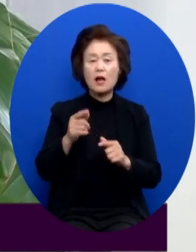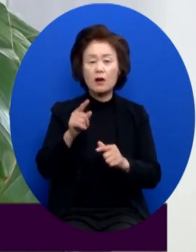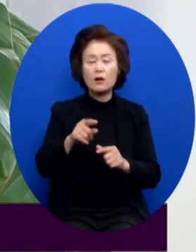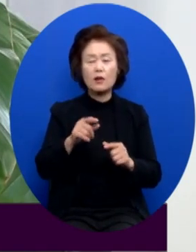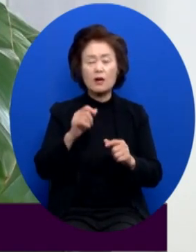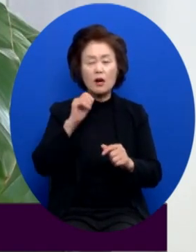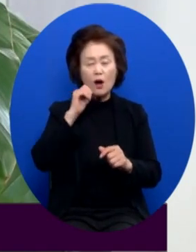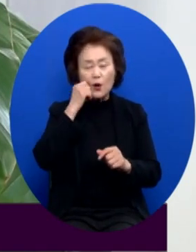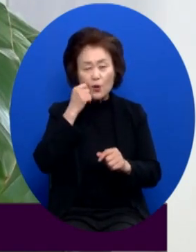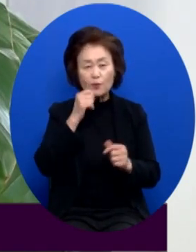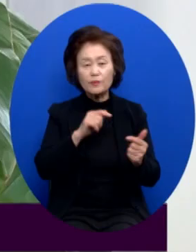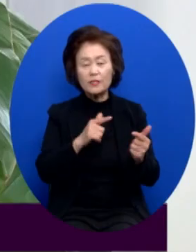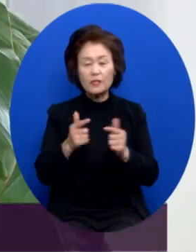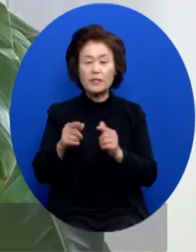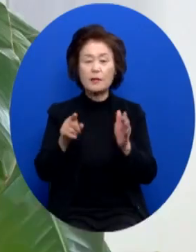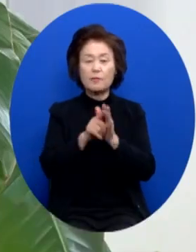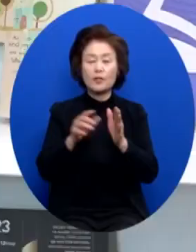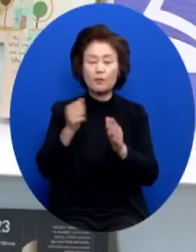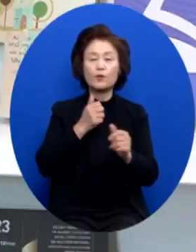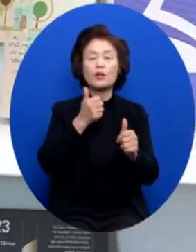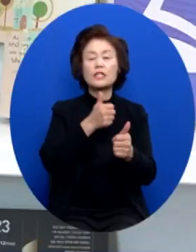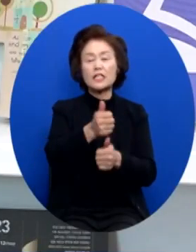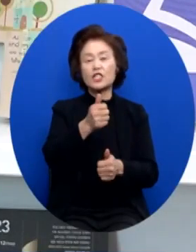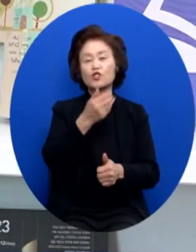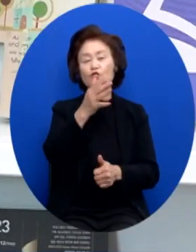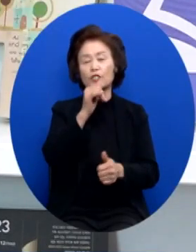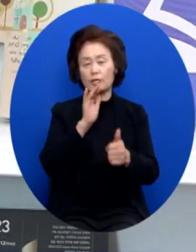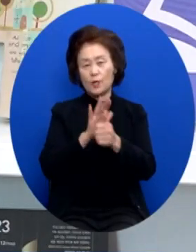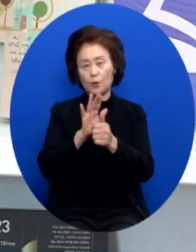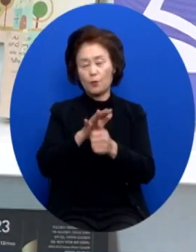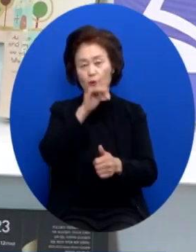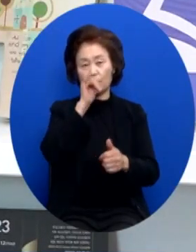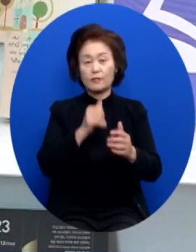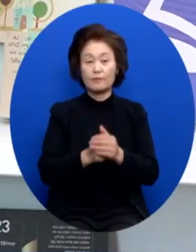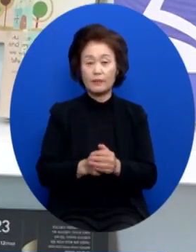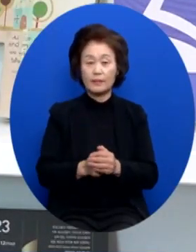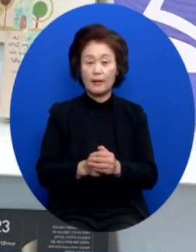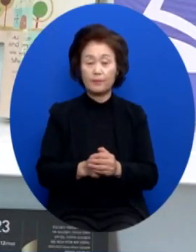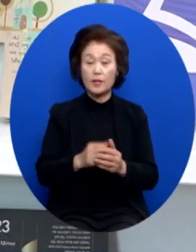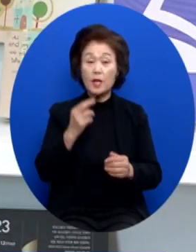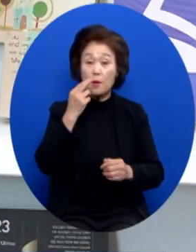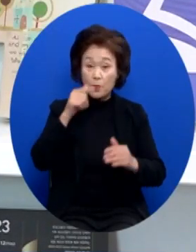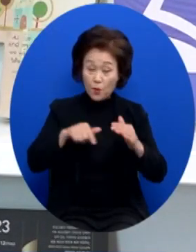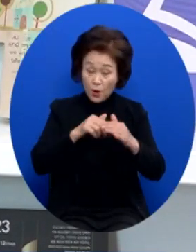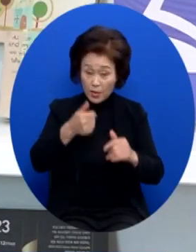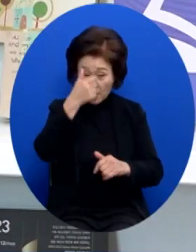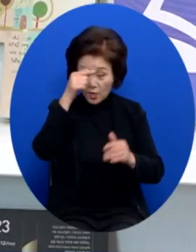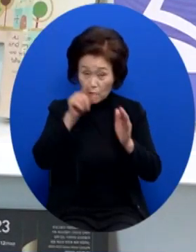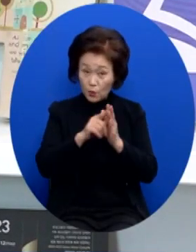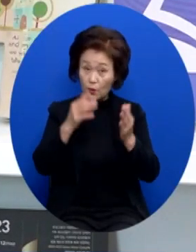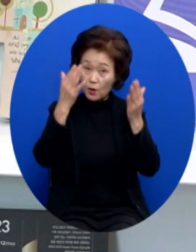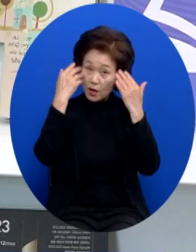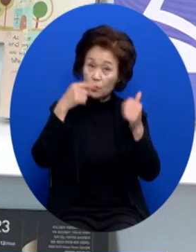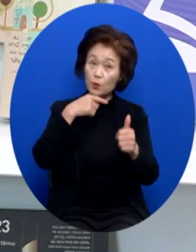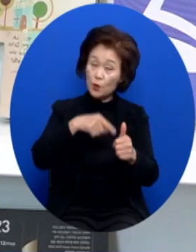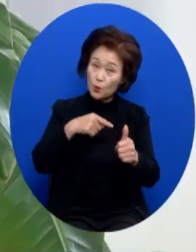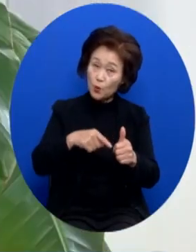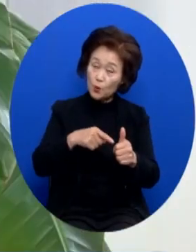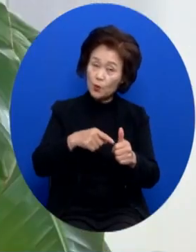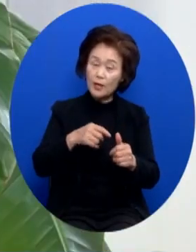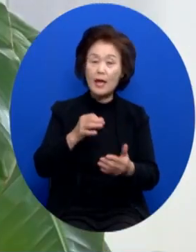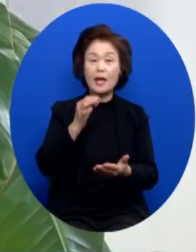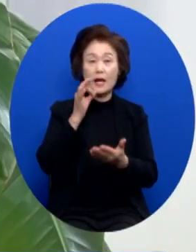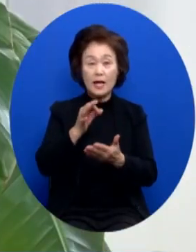able to face the challenges of life. 예, 말씀하신 어떤 이 미국 내의 기독교 학교 교육이 가지고 있는